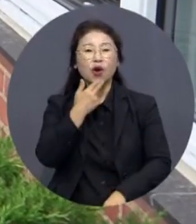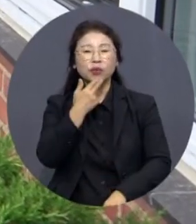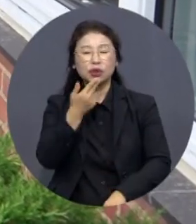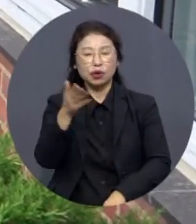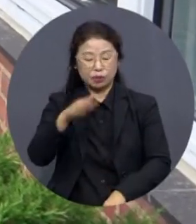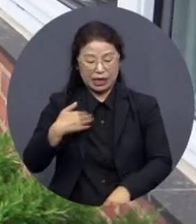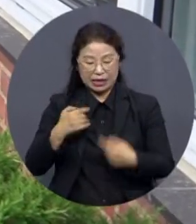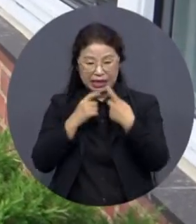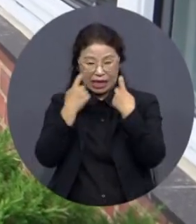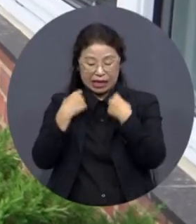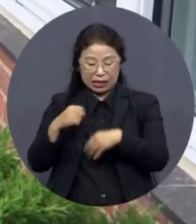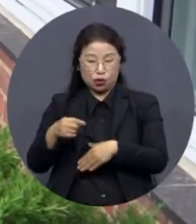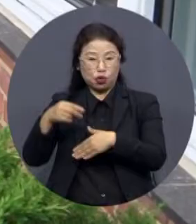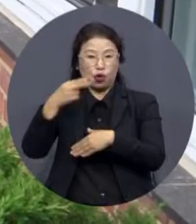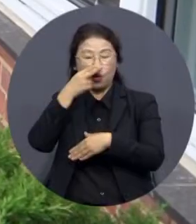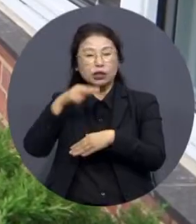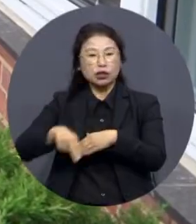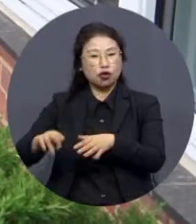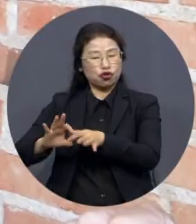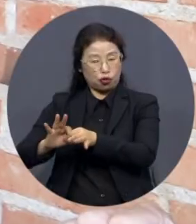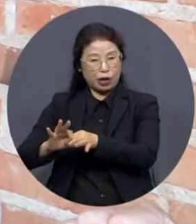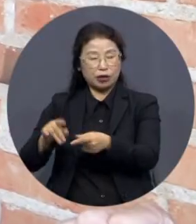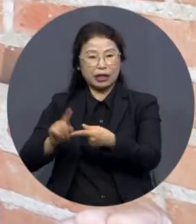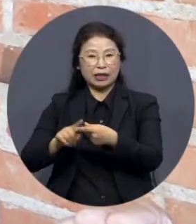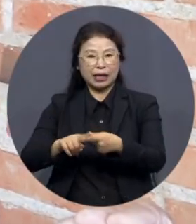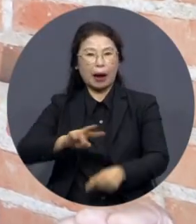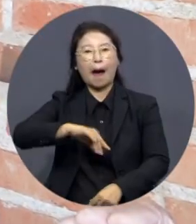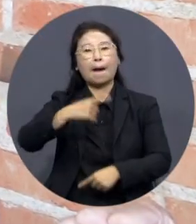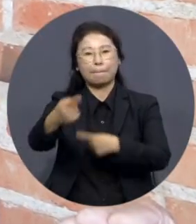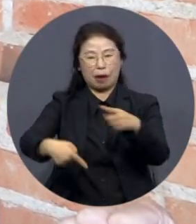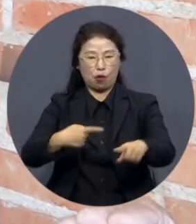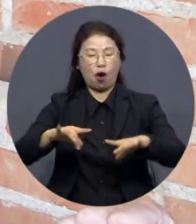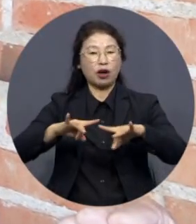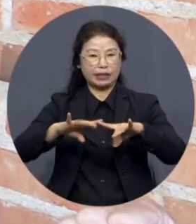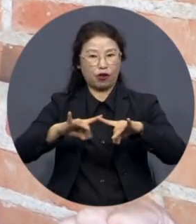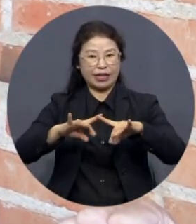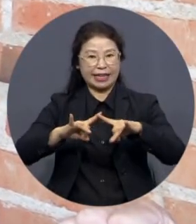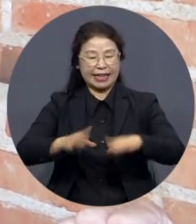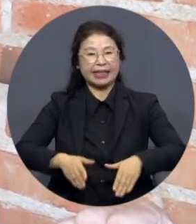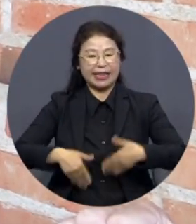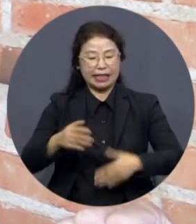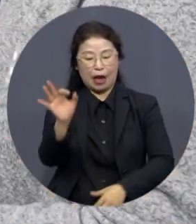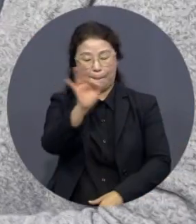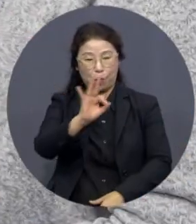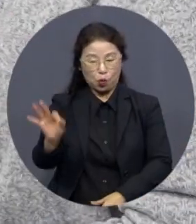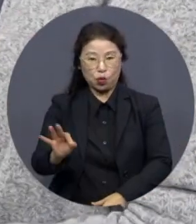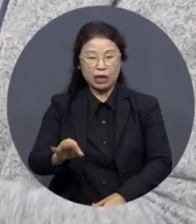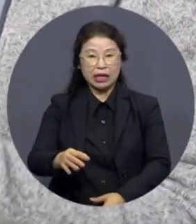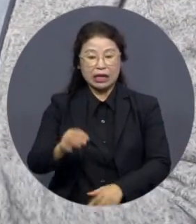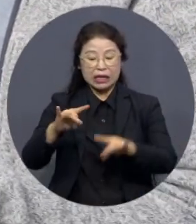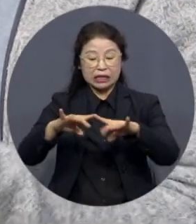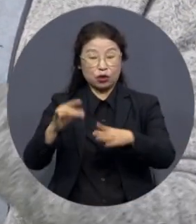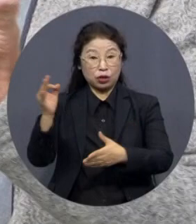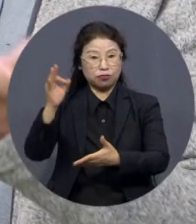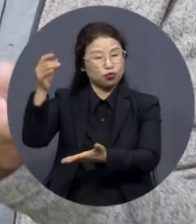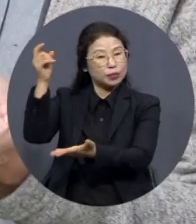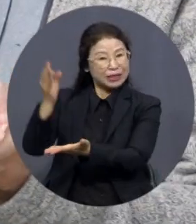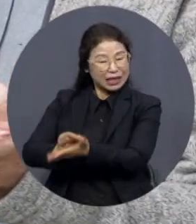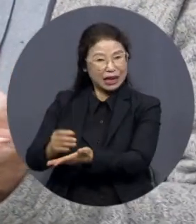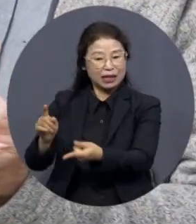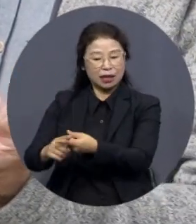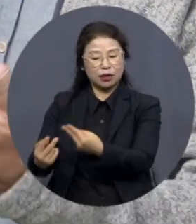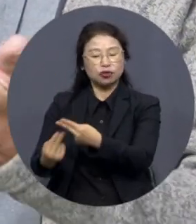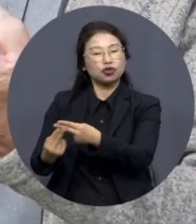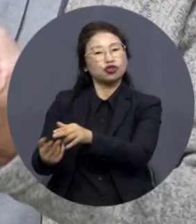최근 전기를 쓰는 히트펌프로 바꿨습니다. 전기 요금이 쌀때 히트펌프를 돌려 난방을 충분히